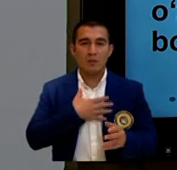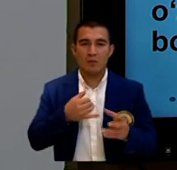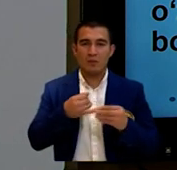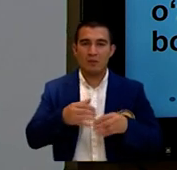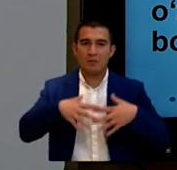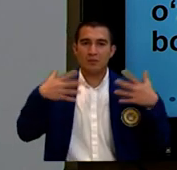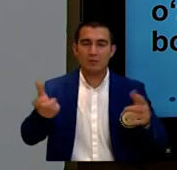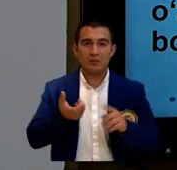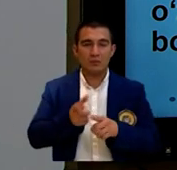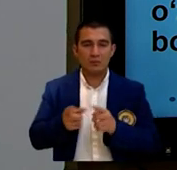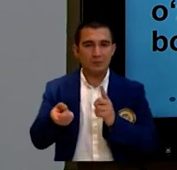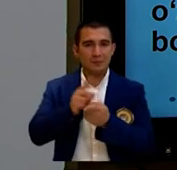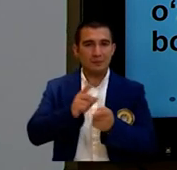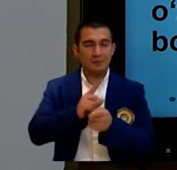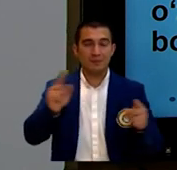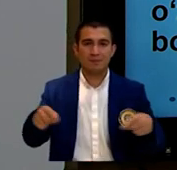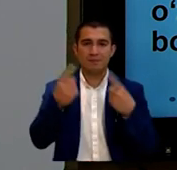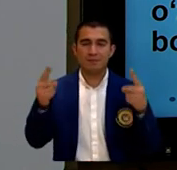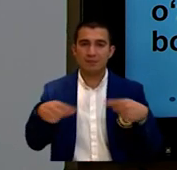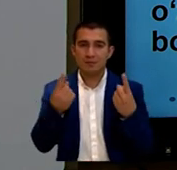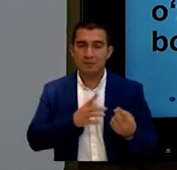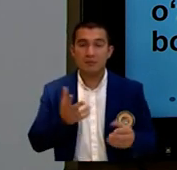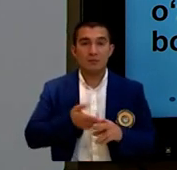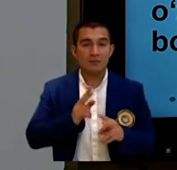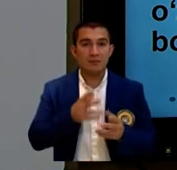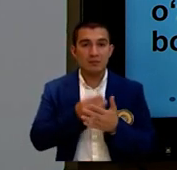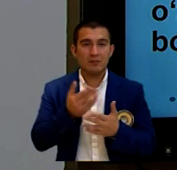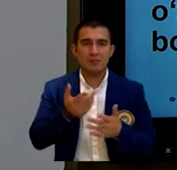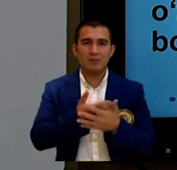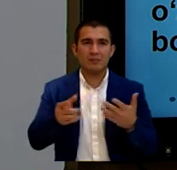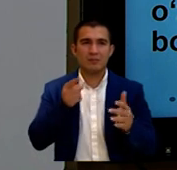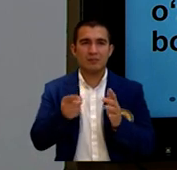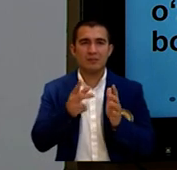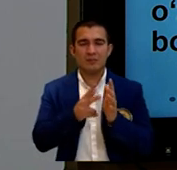faol o'zlashtirish edi. Shu maqsadda dastlab